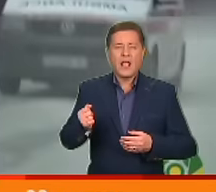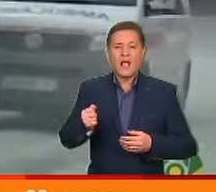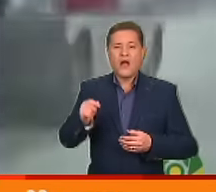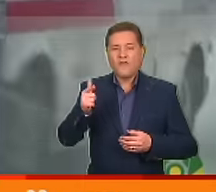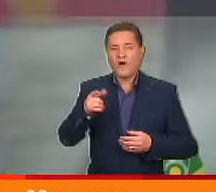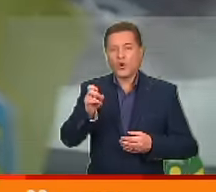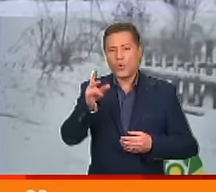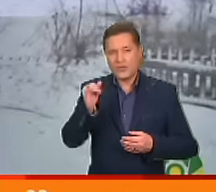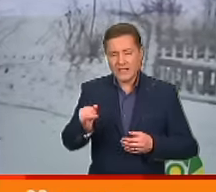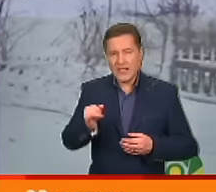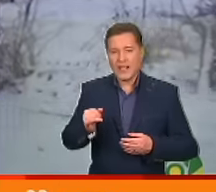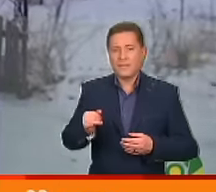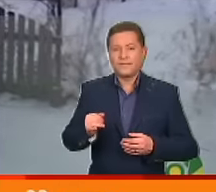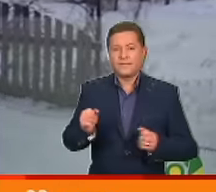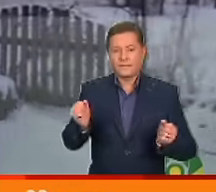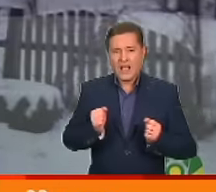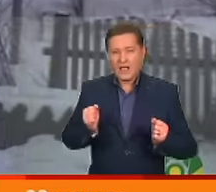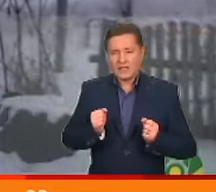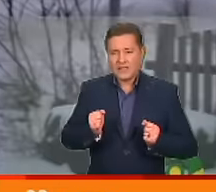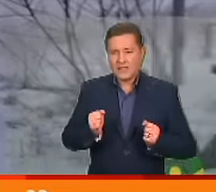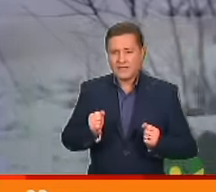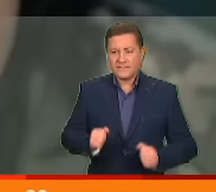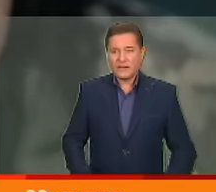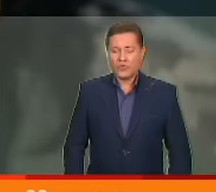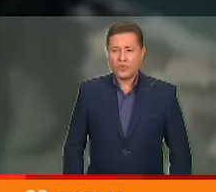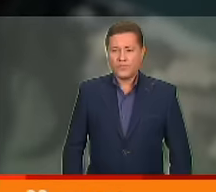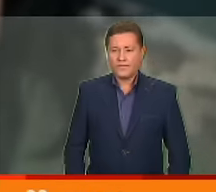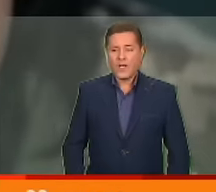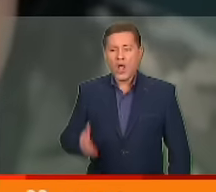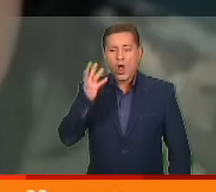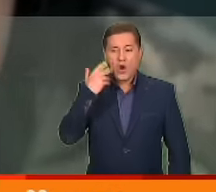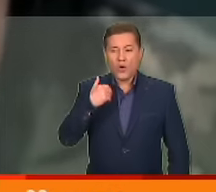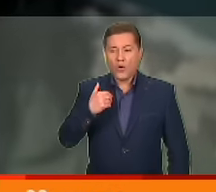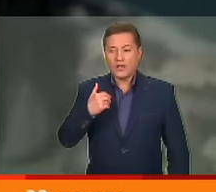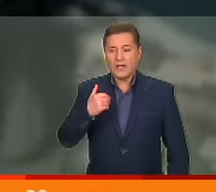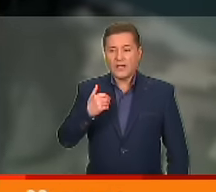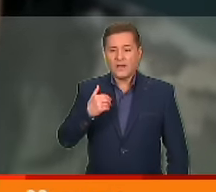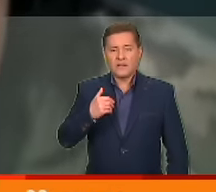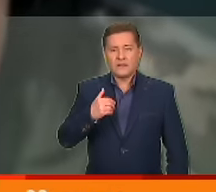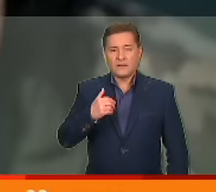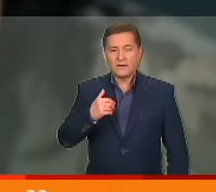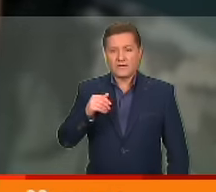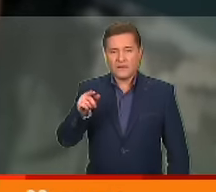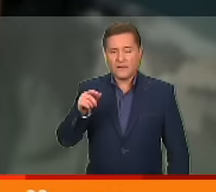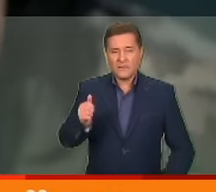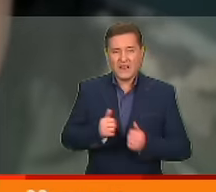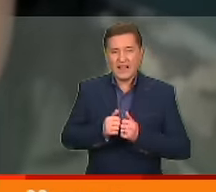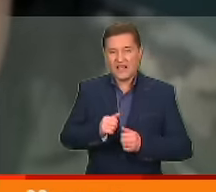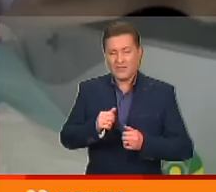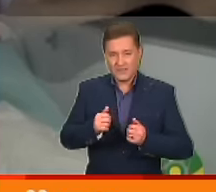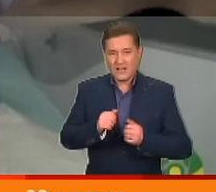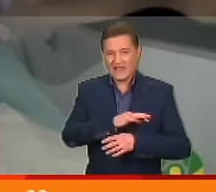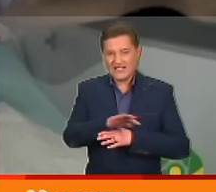для Світлодарської дуги зимові дні. Коли були по нас, стріляли, дуже було страшно. Я чувствувала кожну